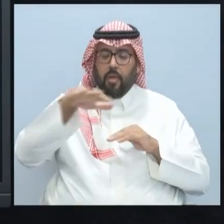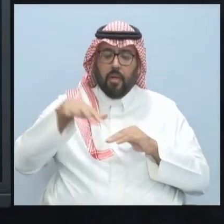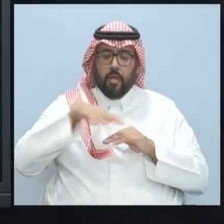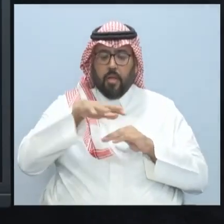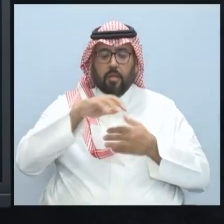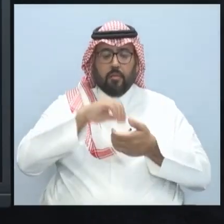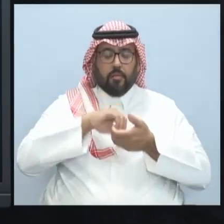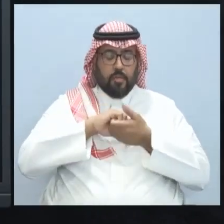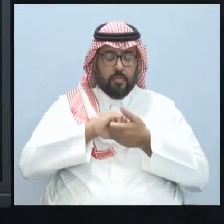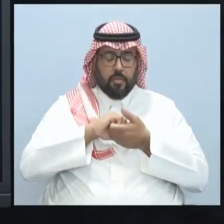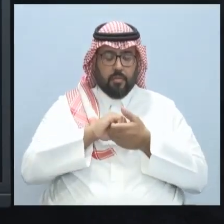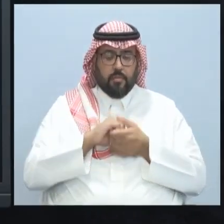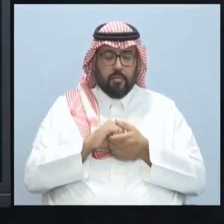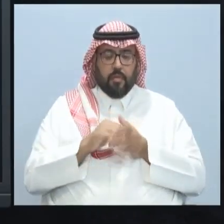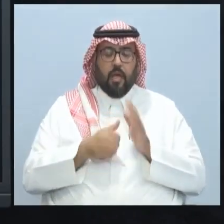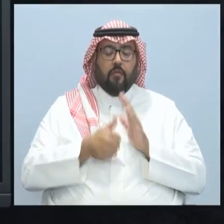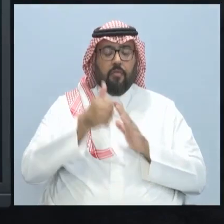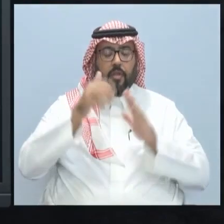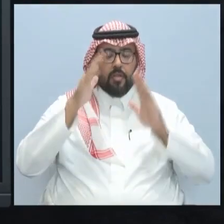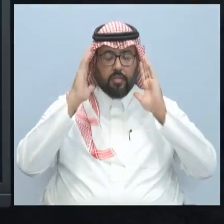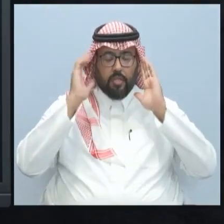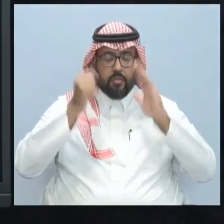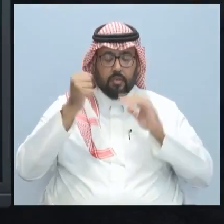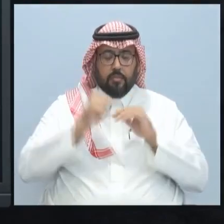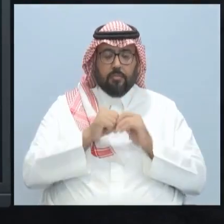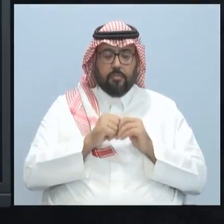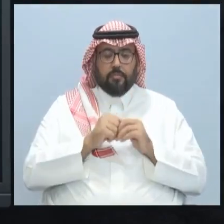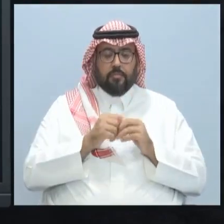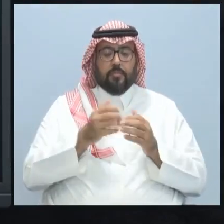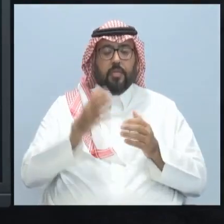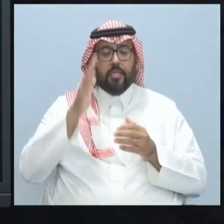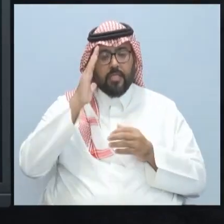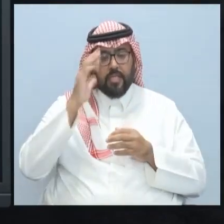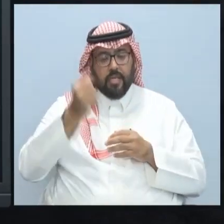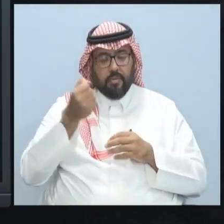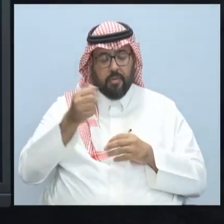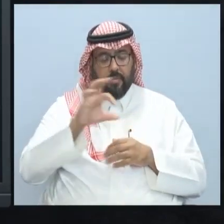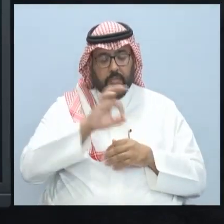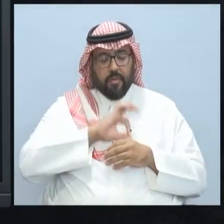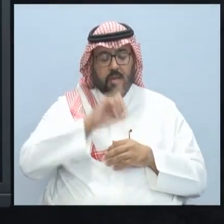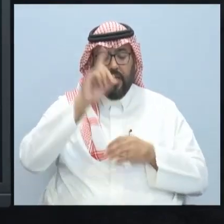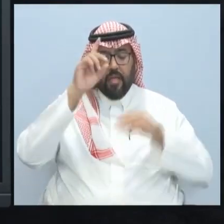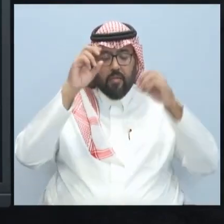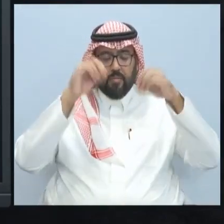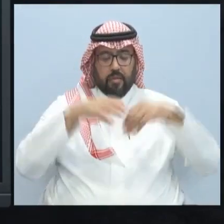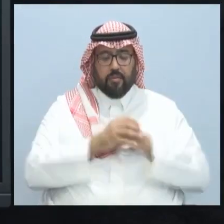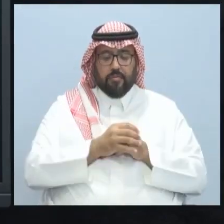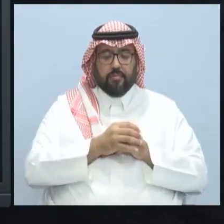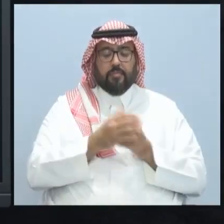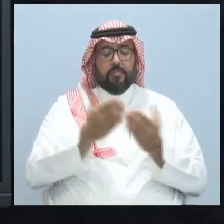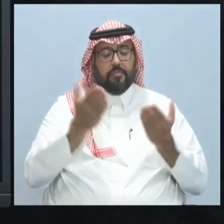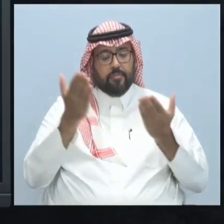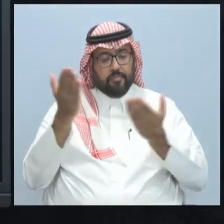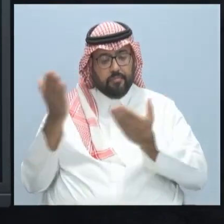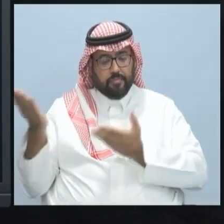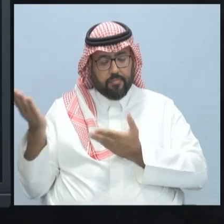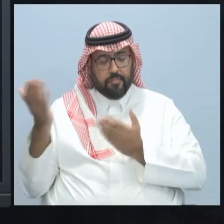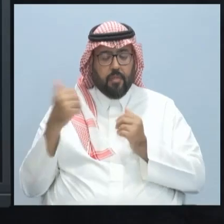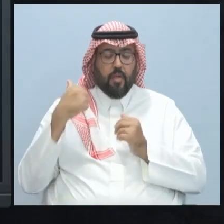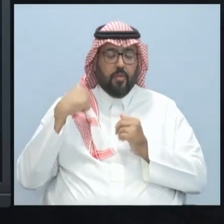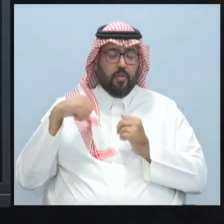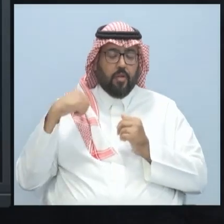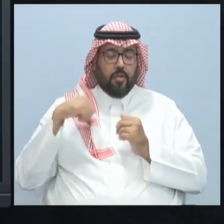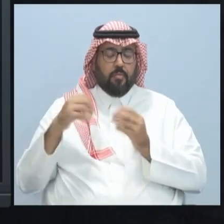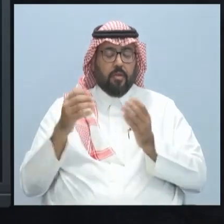عليه وعلى اله وصحبه افضل الصلاه واتم التسليم السلام عليكم ورحمه الله وبركاته مرحبا بكم اعزائي